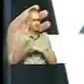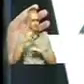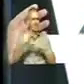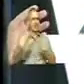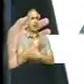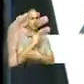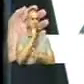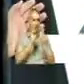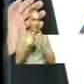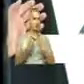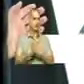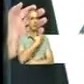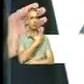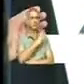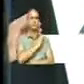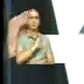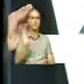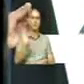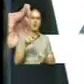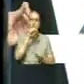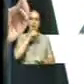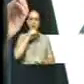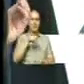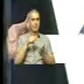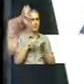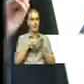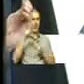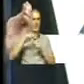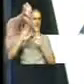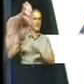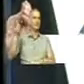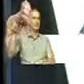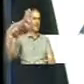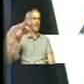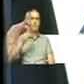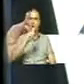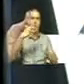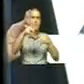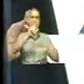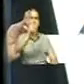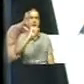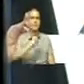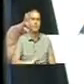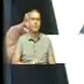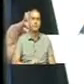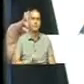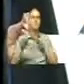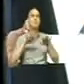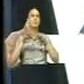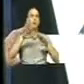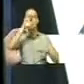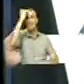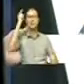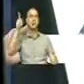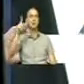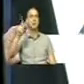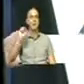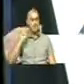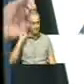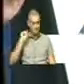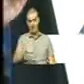אנשים חדשים שלא מתרפסים מפני הגזענים האלה. שלא אני מפחדים מממשלה קיצונית, אלא באים